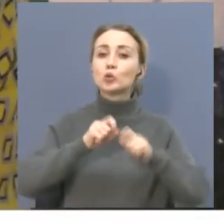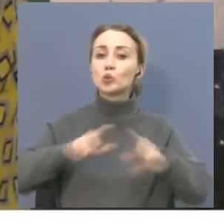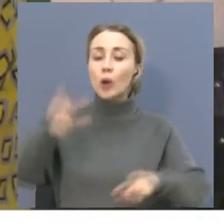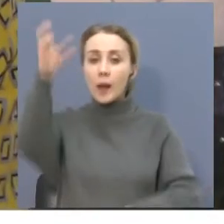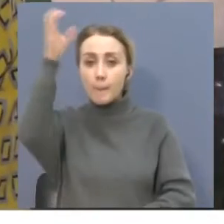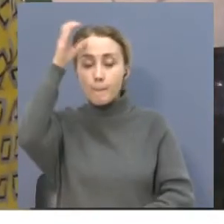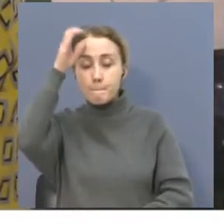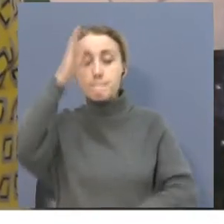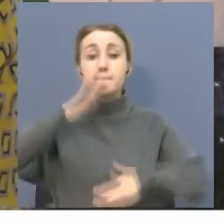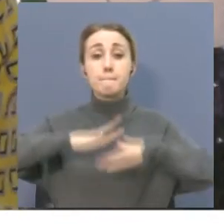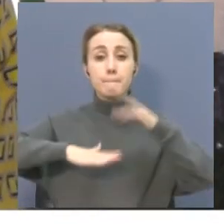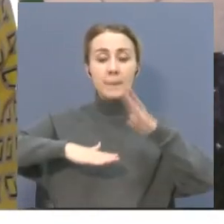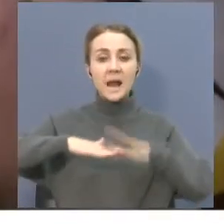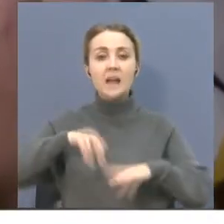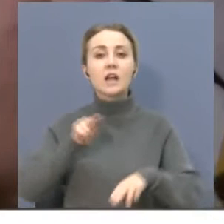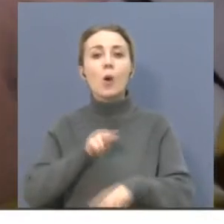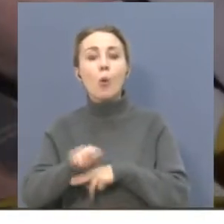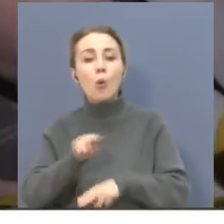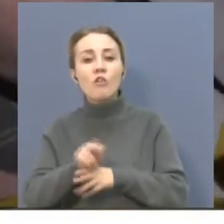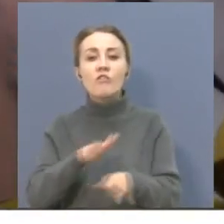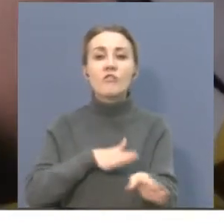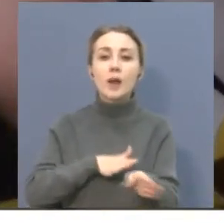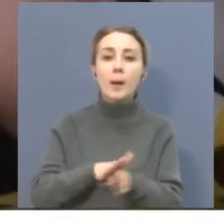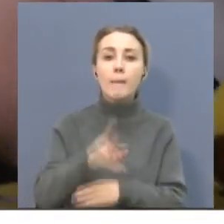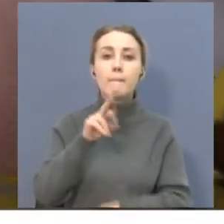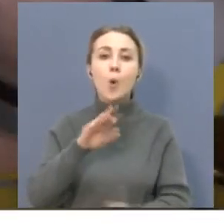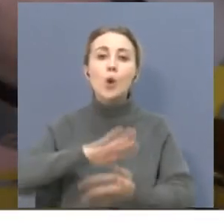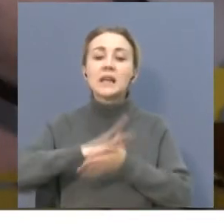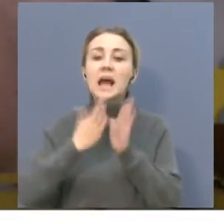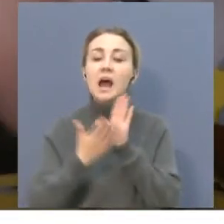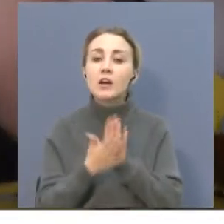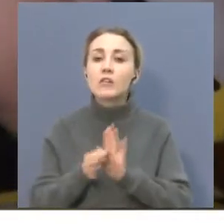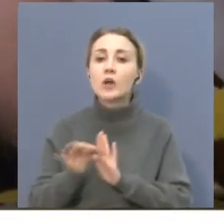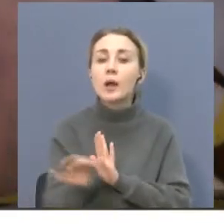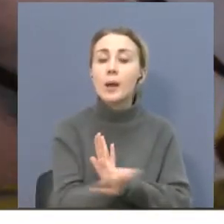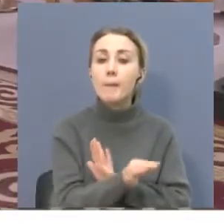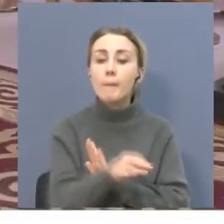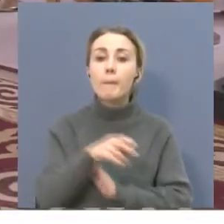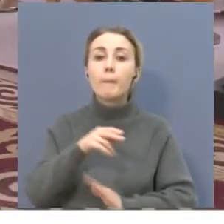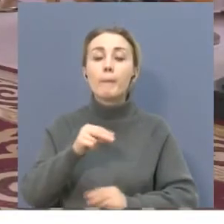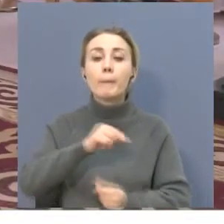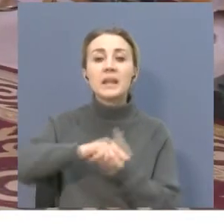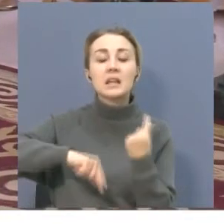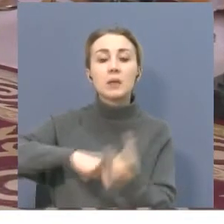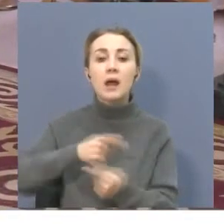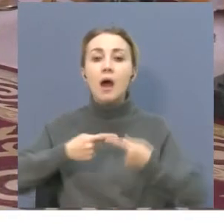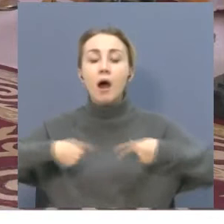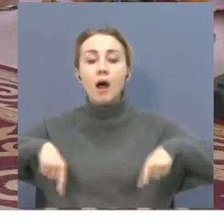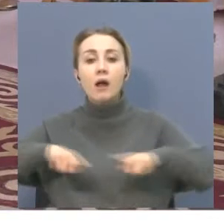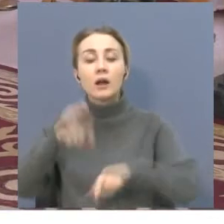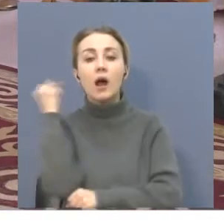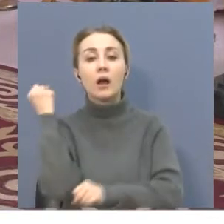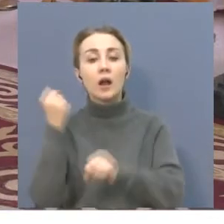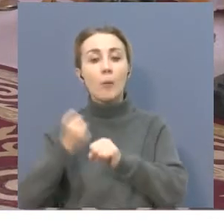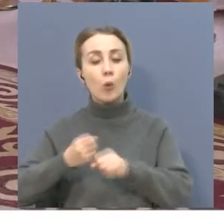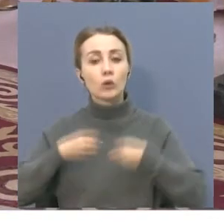өтуде. Білім ошағы кәсіптік практиканы өңірдегі кәсіпкерлер палатасымен және өндірістік тәжірибеден өтетін мекемемен 3 шақты келісімшарт